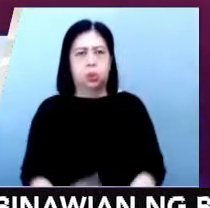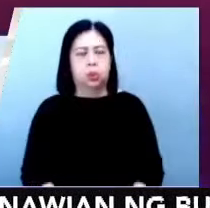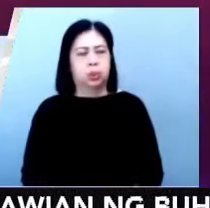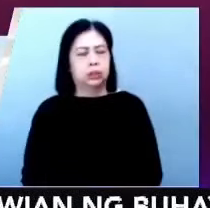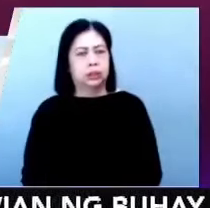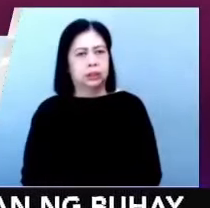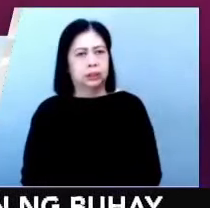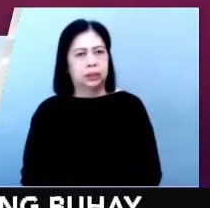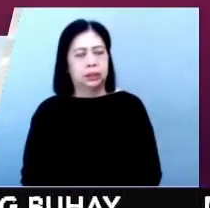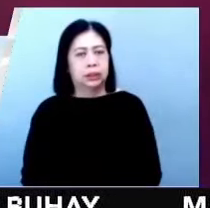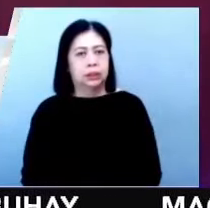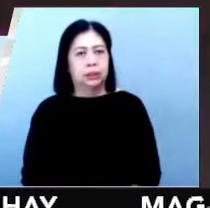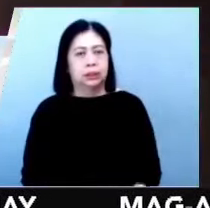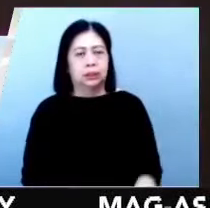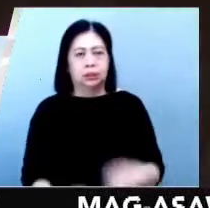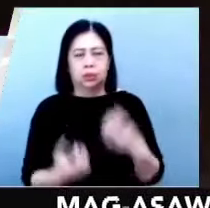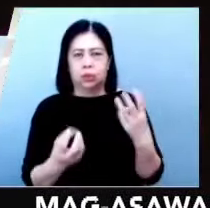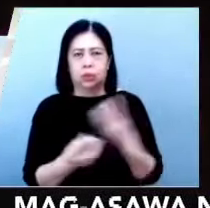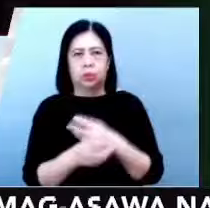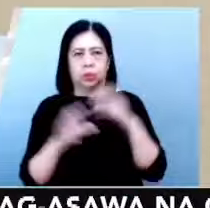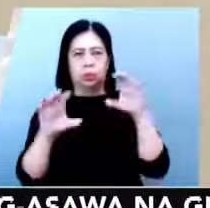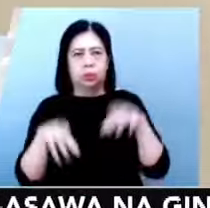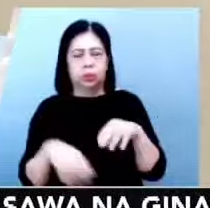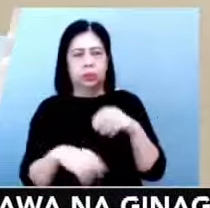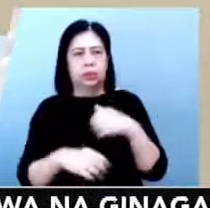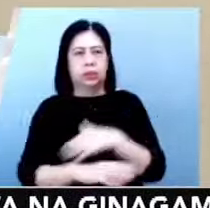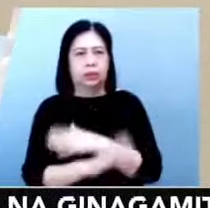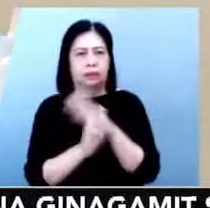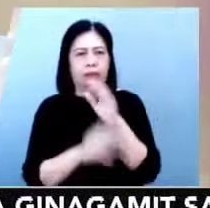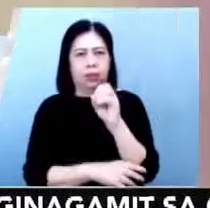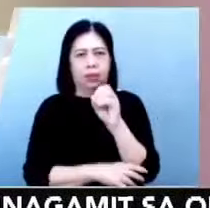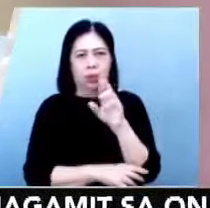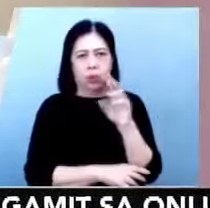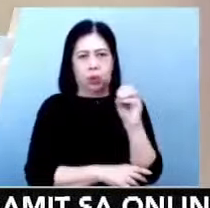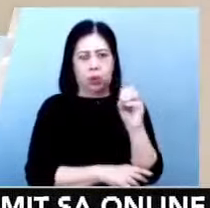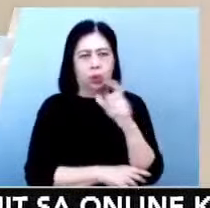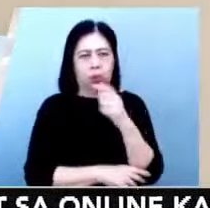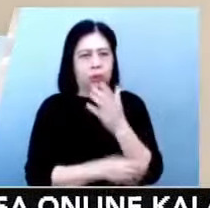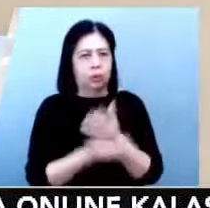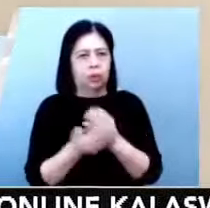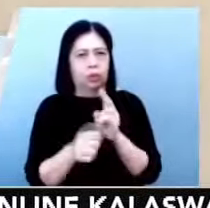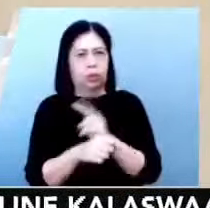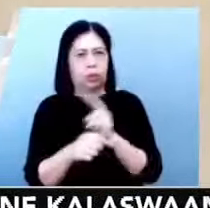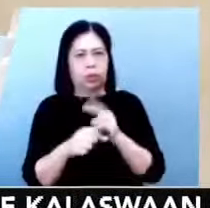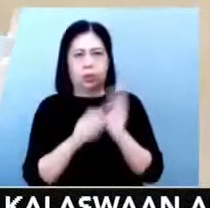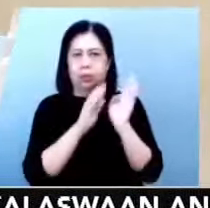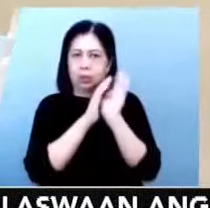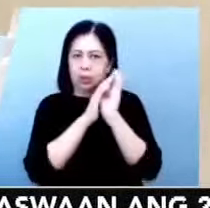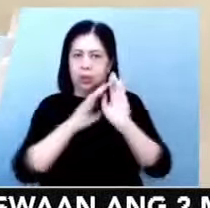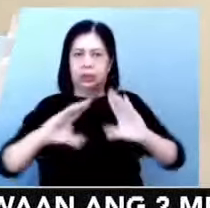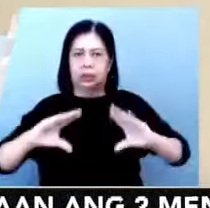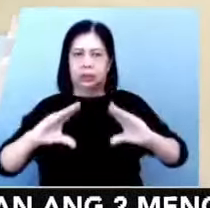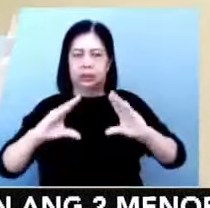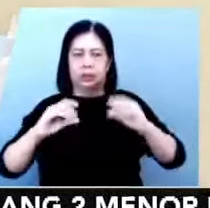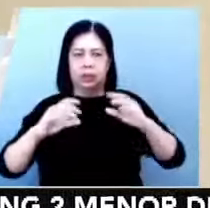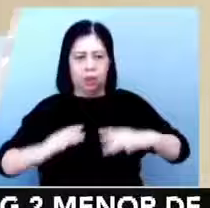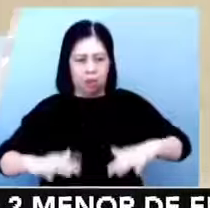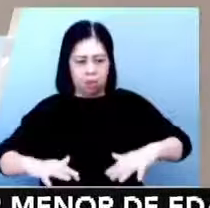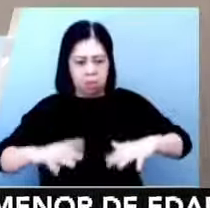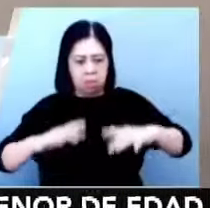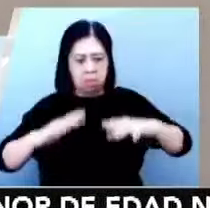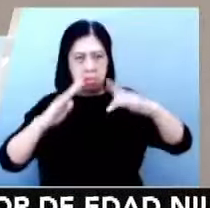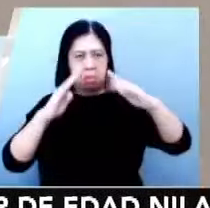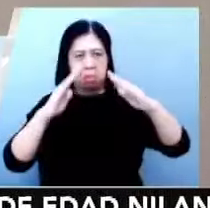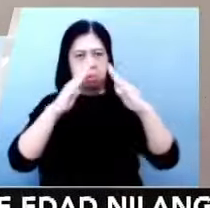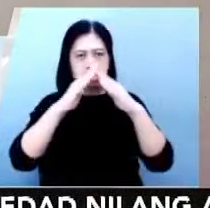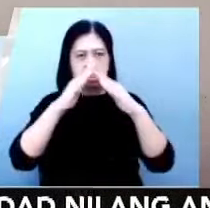rumagasa ang matinding baha sa Compostela, Davao de Oro. May ilang residenteng gumamit ng inflatable bed dahil halos umabot na sa bubong ng bahay ang tubig.